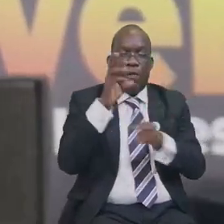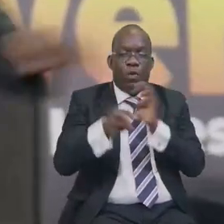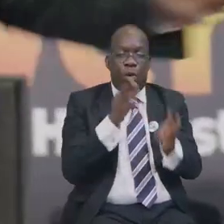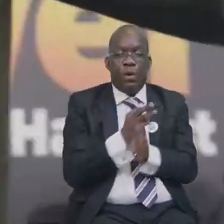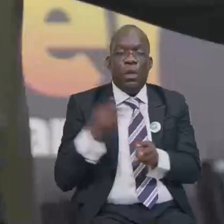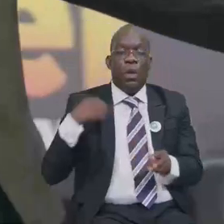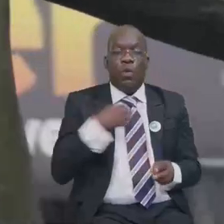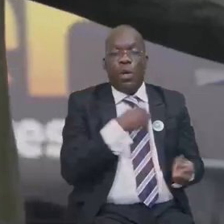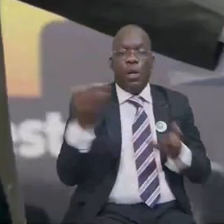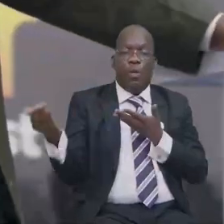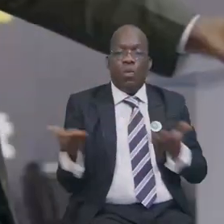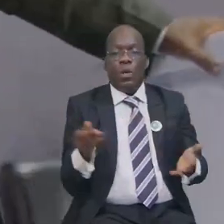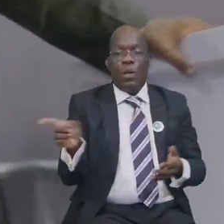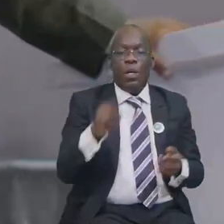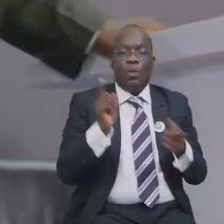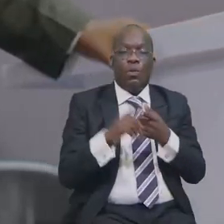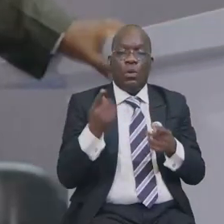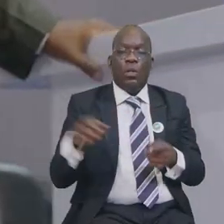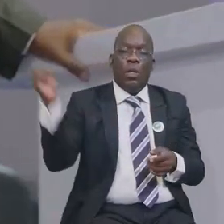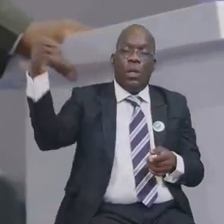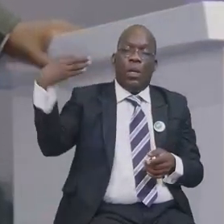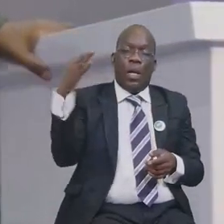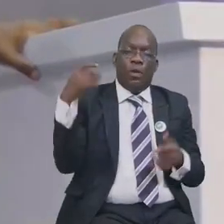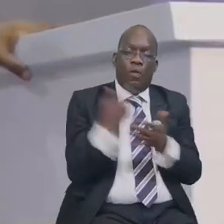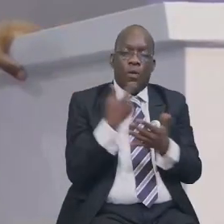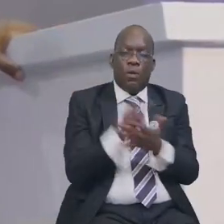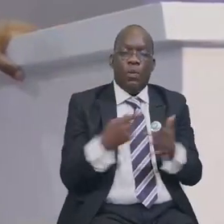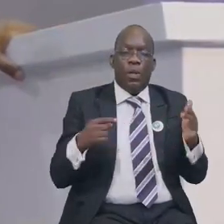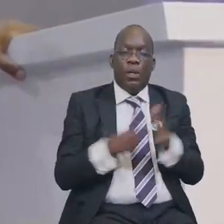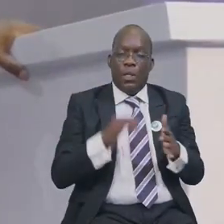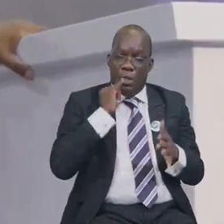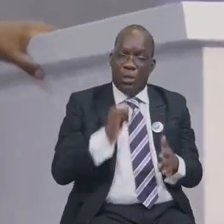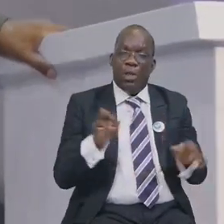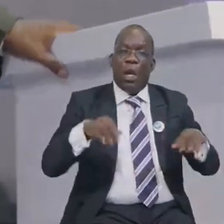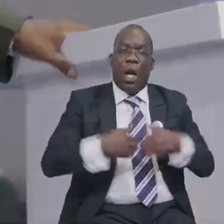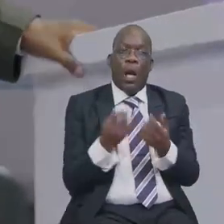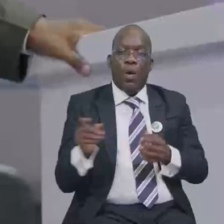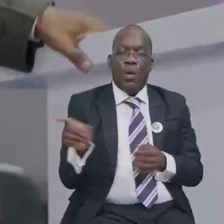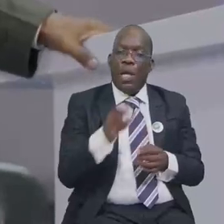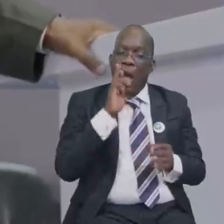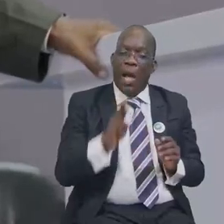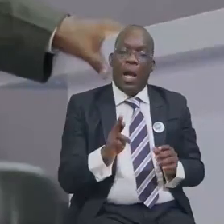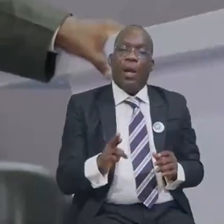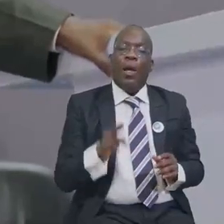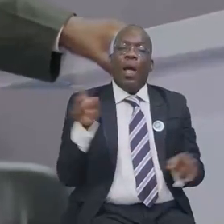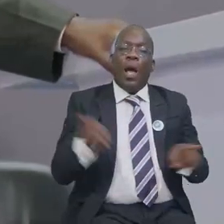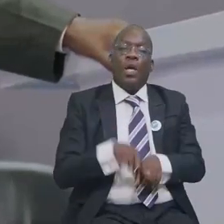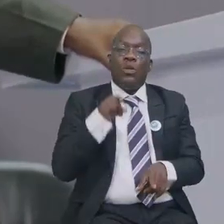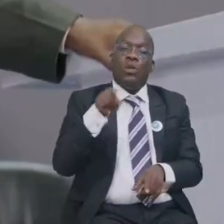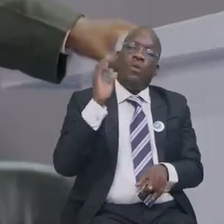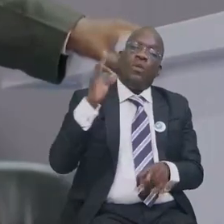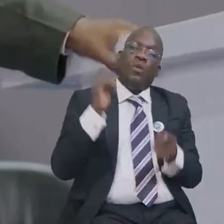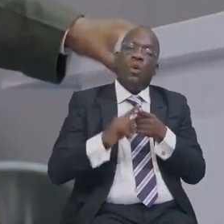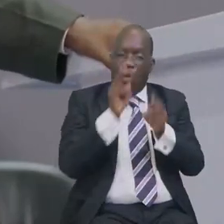conduire à la lumière de l'évangile, voici comment ils sont. Et comme vous prêchez pour honorer Christ, pour